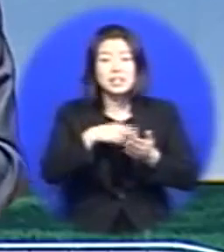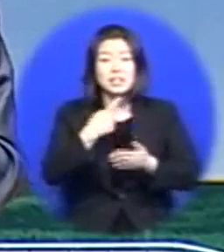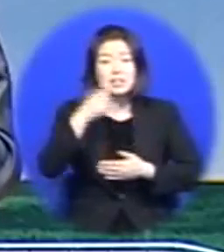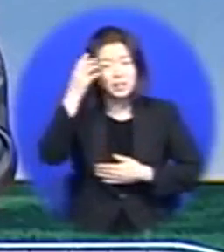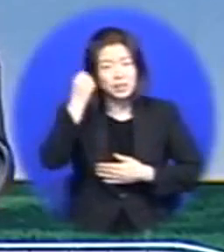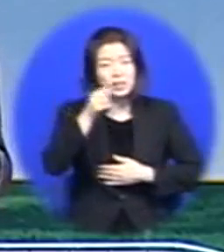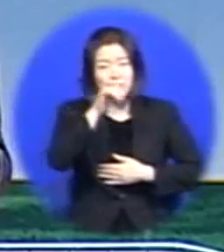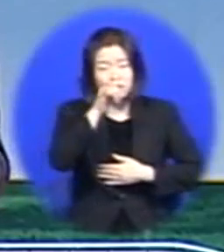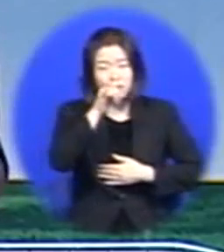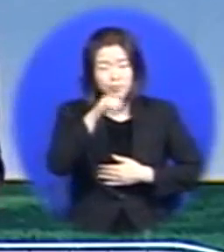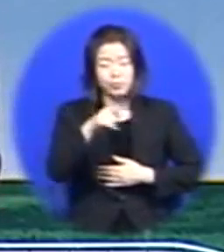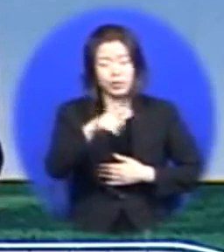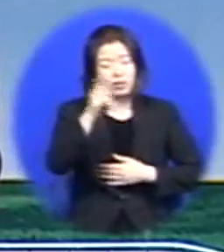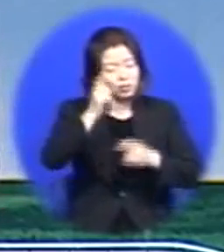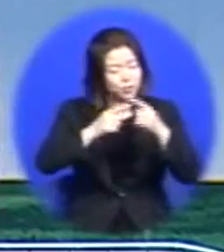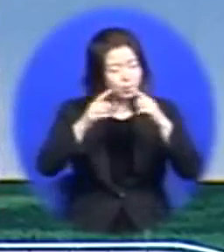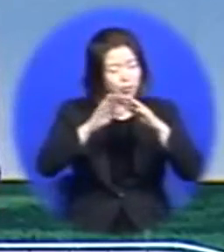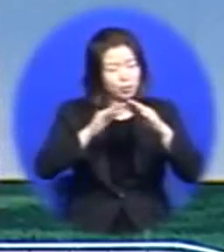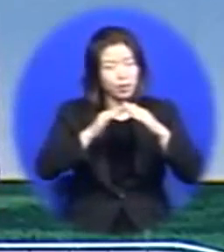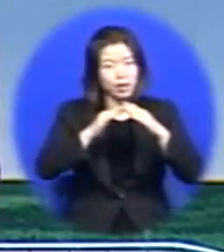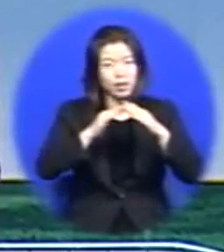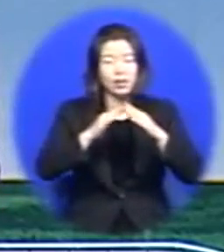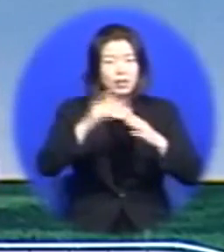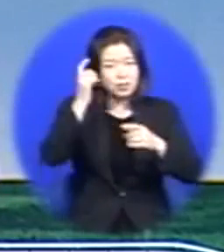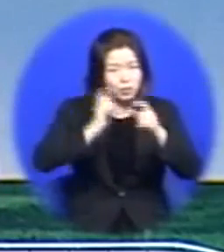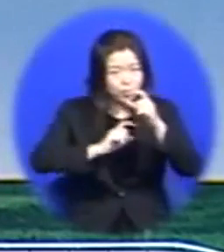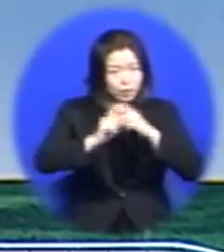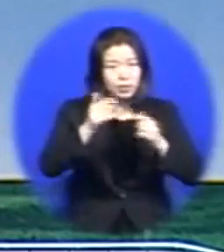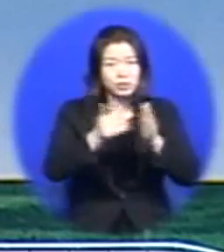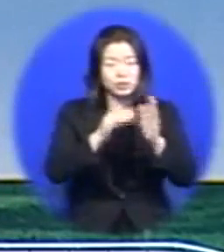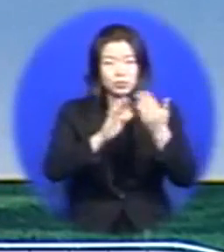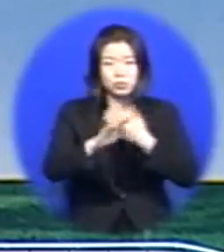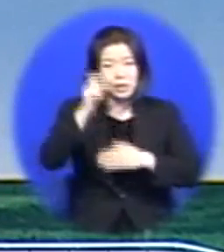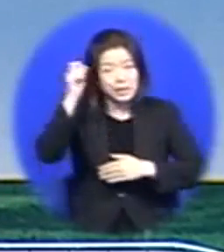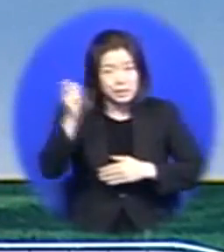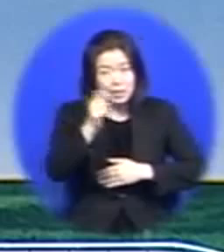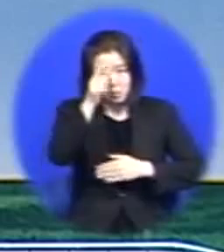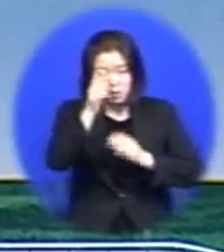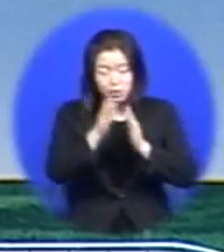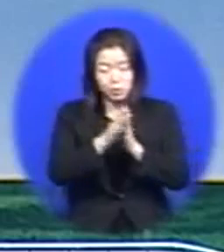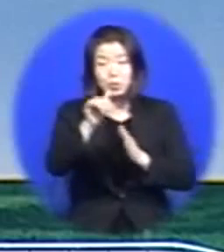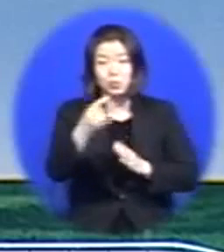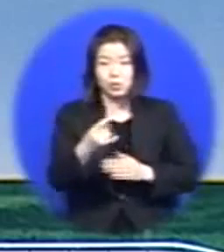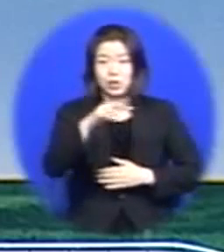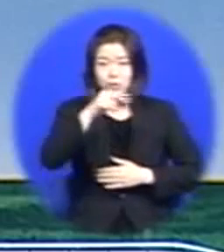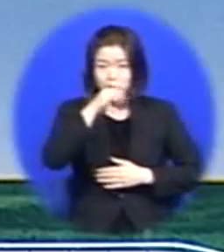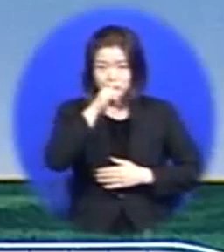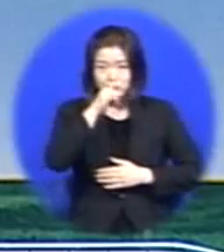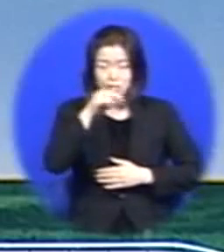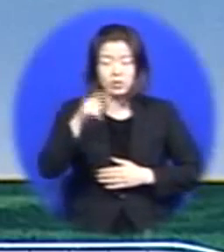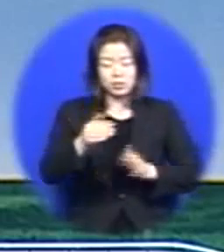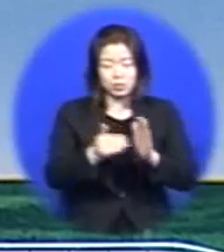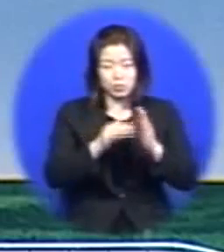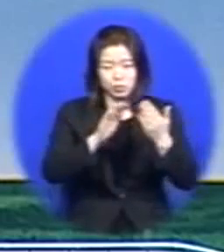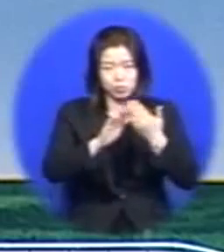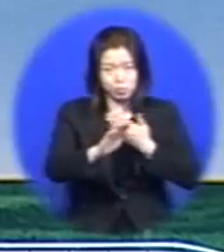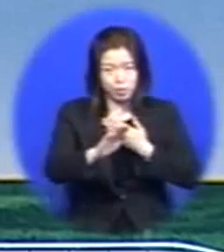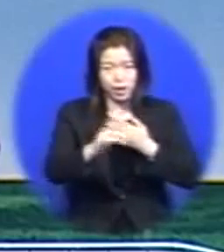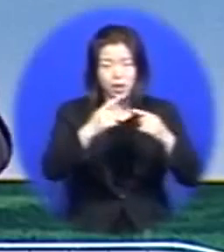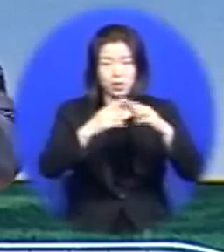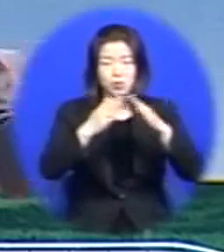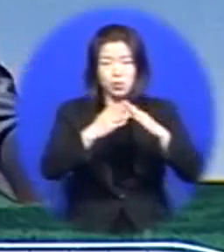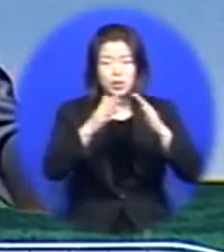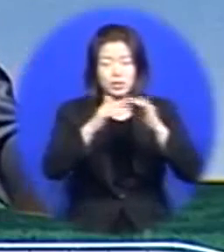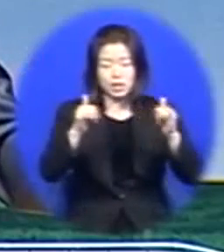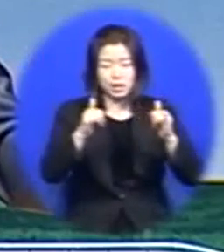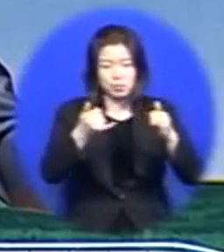그 교회가 철야기도가 끝나고 새벽기도까지 하죠. 그때 당시 새벽기도 마치고 그리고 교인들이 이제 예배당